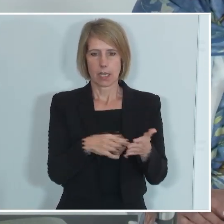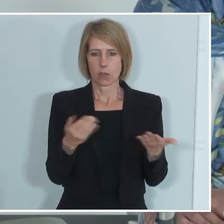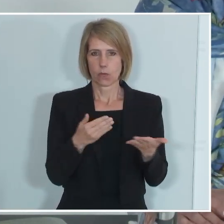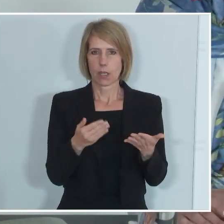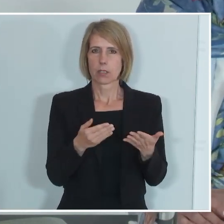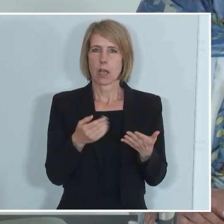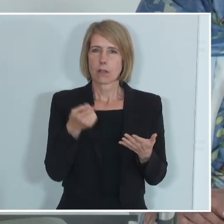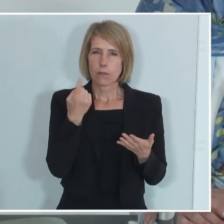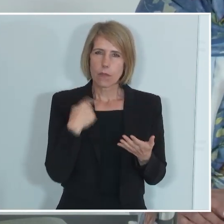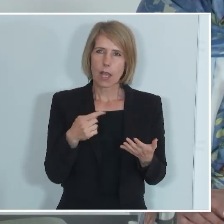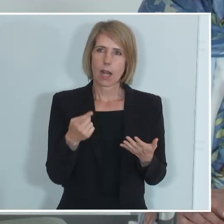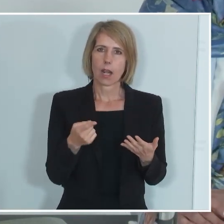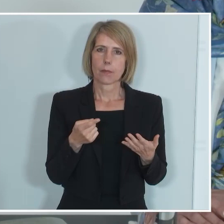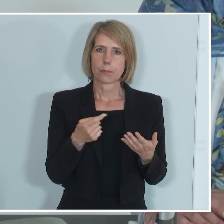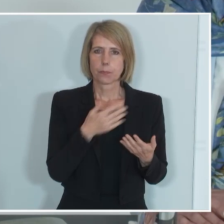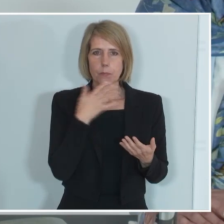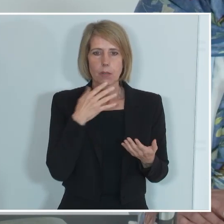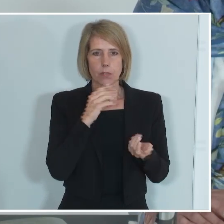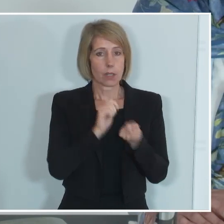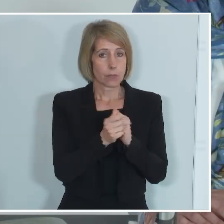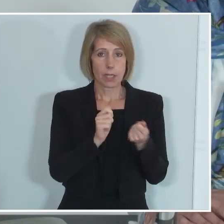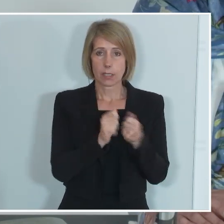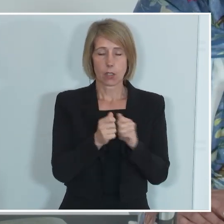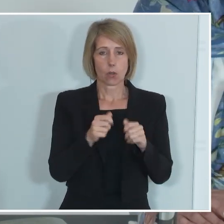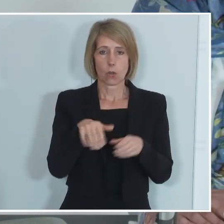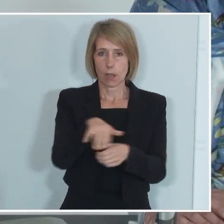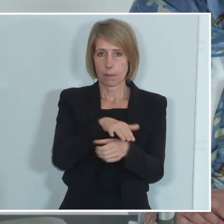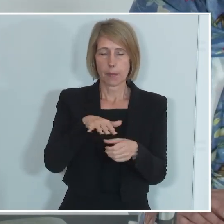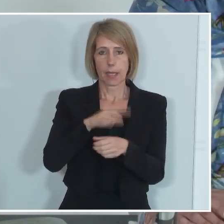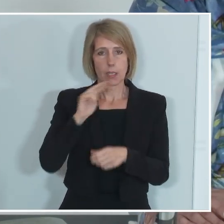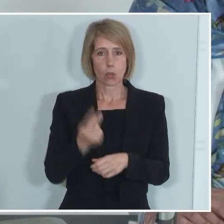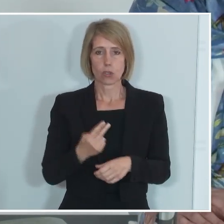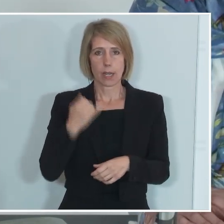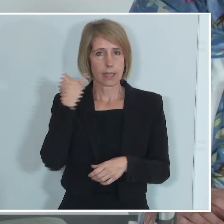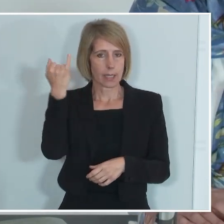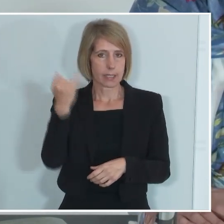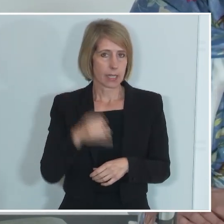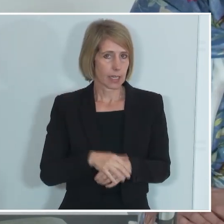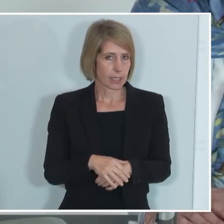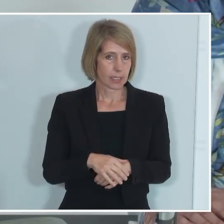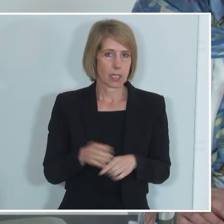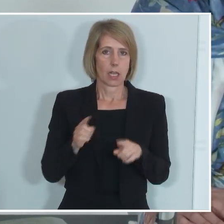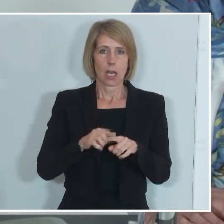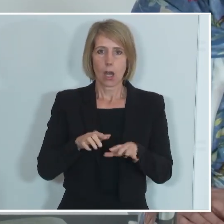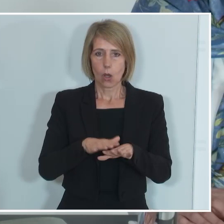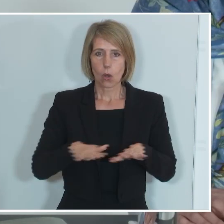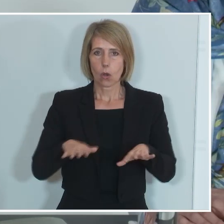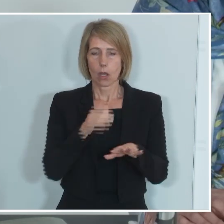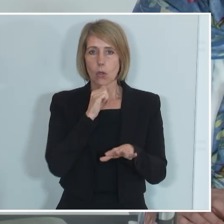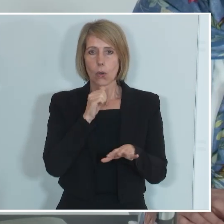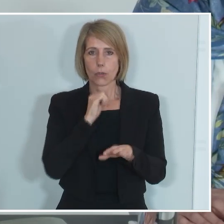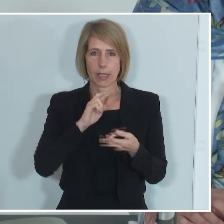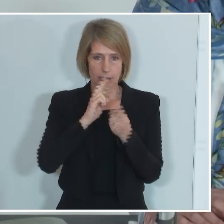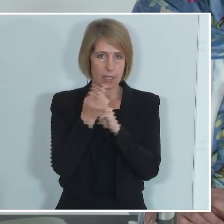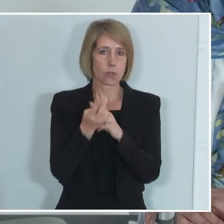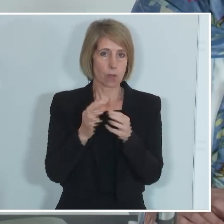dass aufgrund der vielen Veränderungen im Bereich der künstlichen Intelligenz, im Bereich natürlich der grünen Transformation eine große